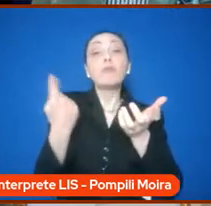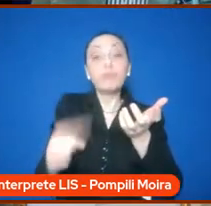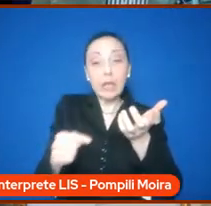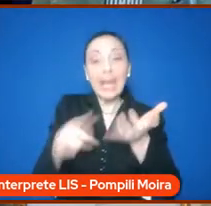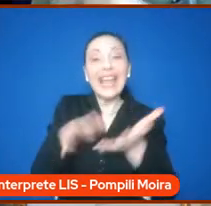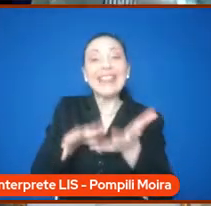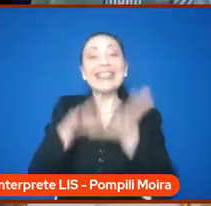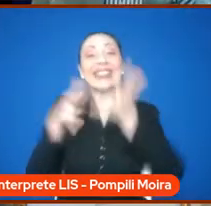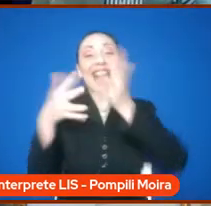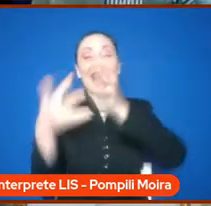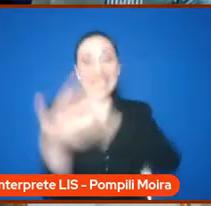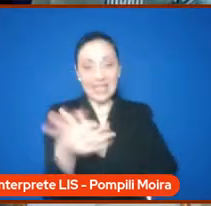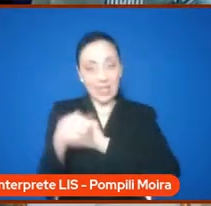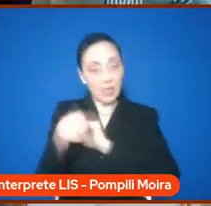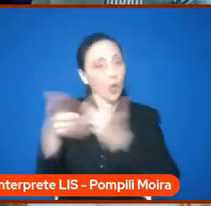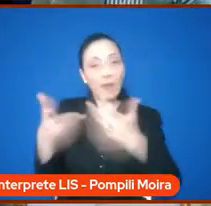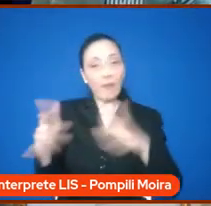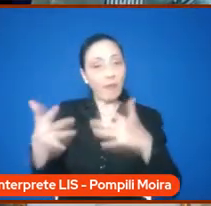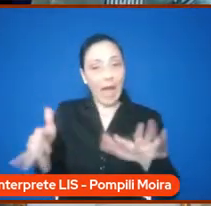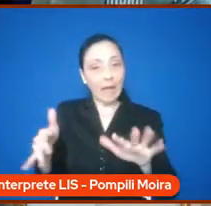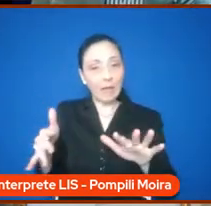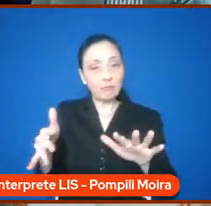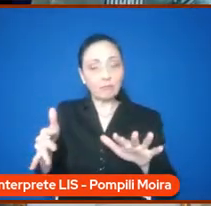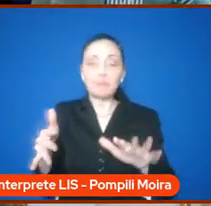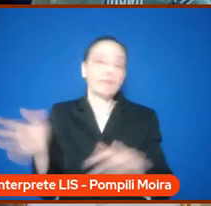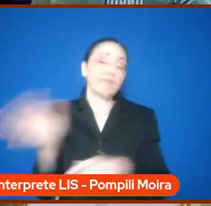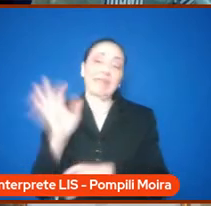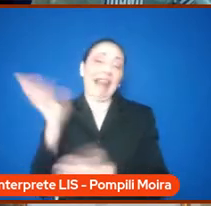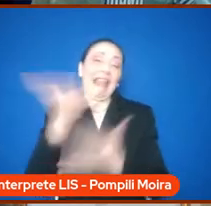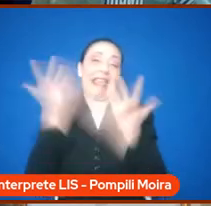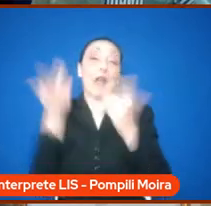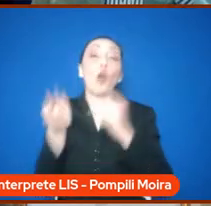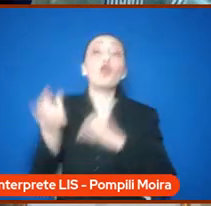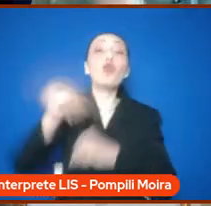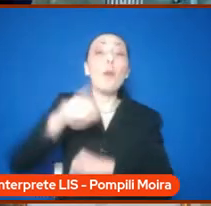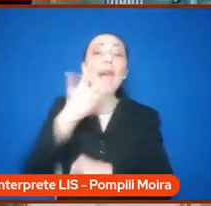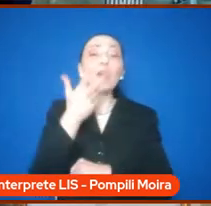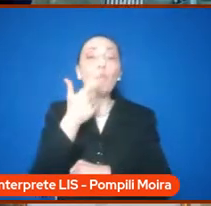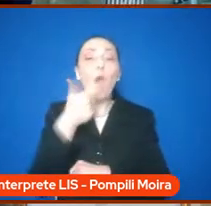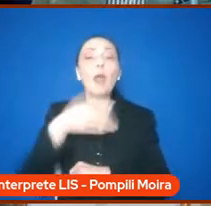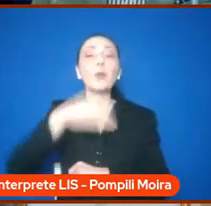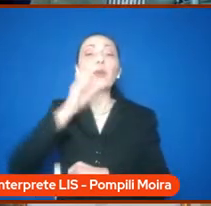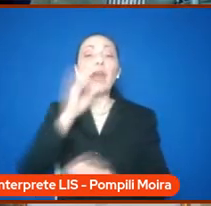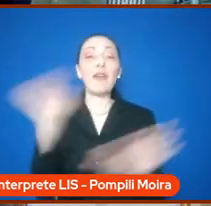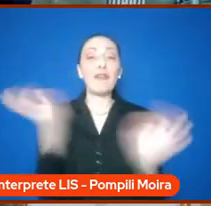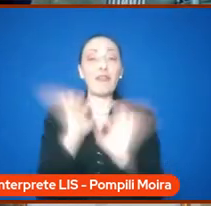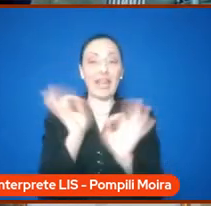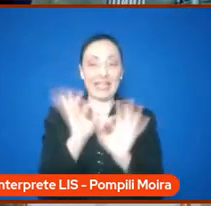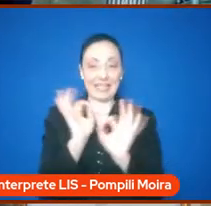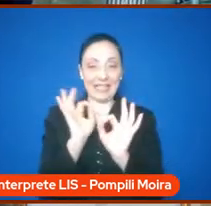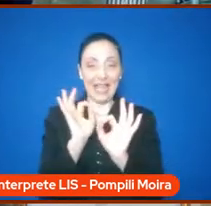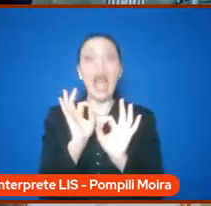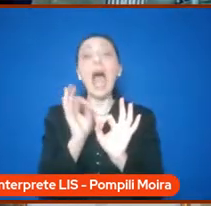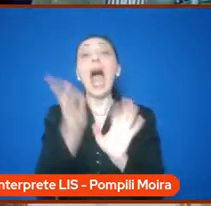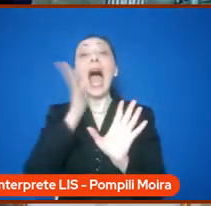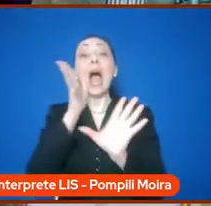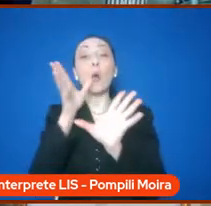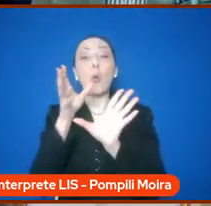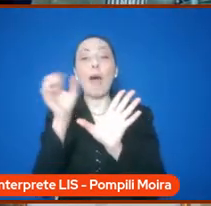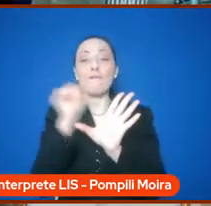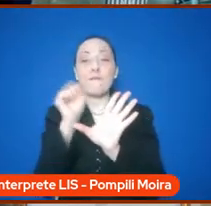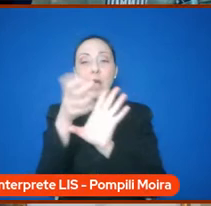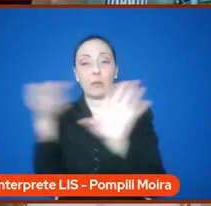Ovviamente, se domani volete una bevanda bella fresca, metterete dell'acqua nel freezer e domani sarà ghiaccio. Avete fatto